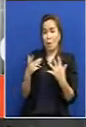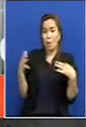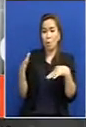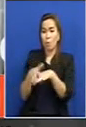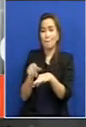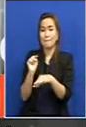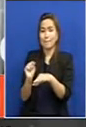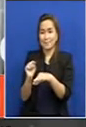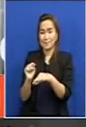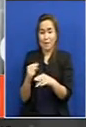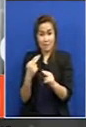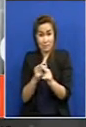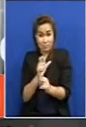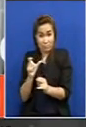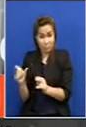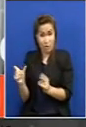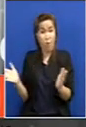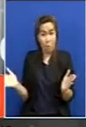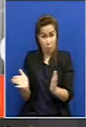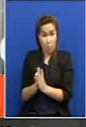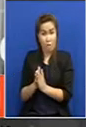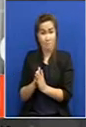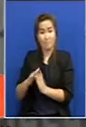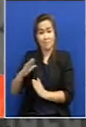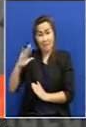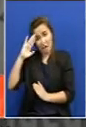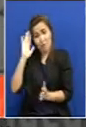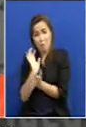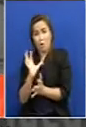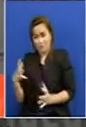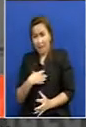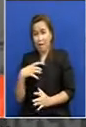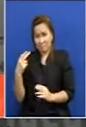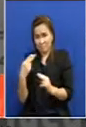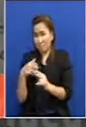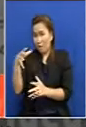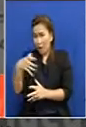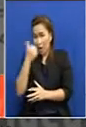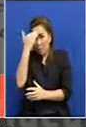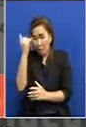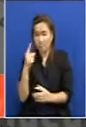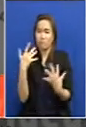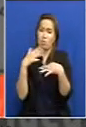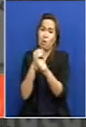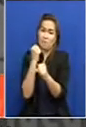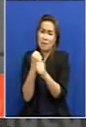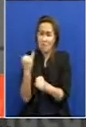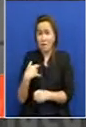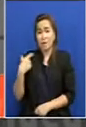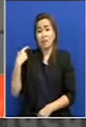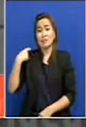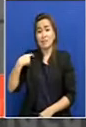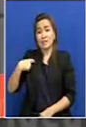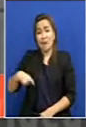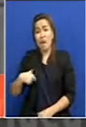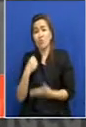เป็นบัญชีดำที่ทางการต้องการตัวนะคะที่มีส่วนร่วมในการก่ออาชญากรรมทนายพยายามช่วยเหลือแล้วนะ